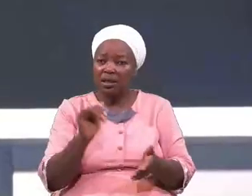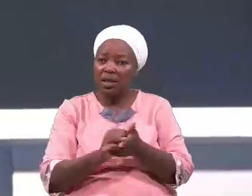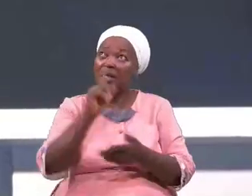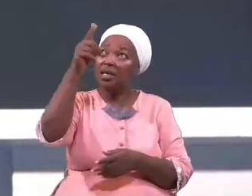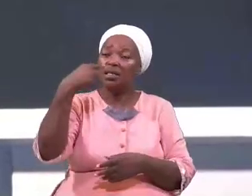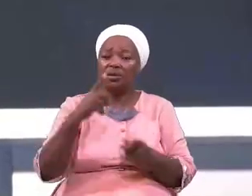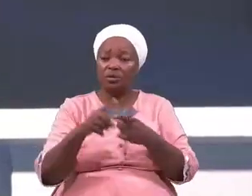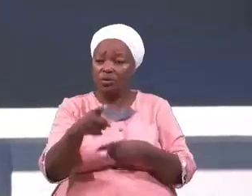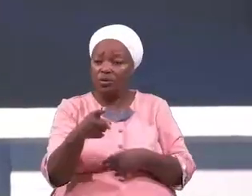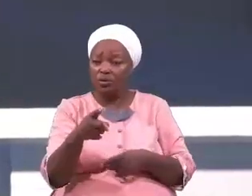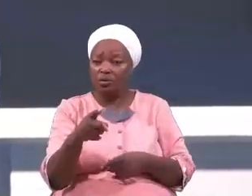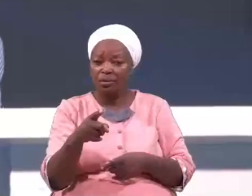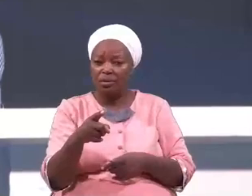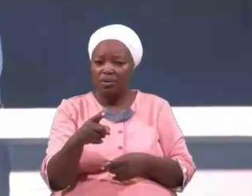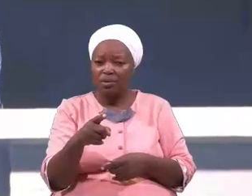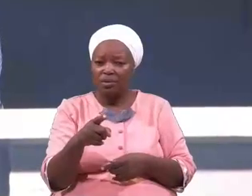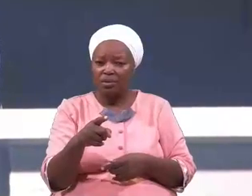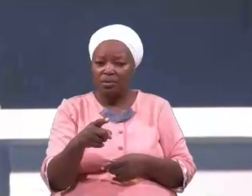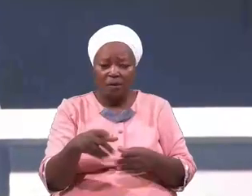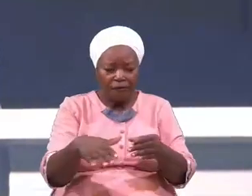Quel soit ce qu'il vous dit,